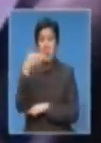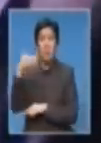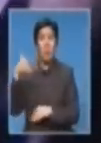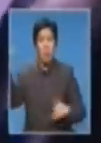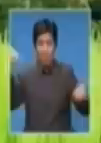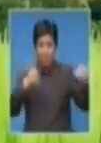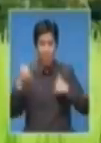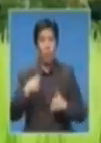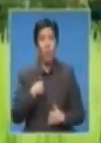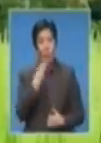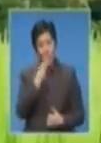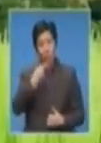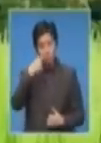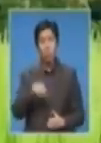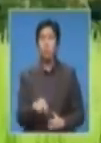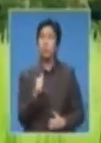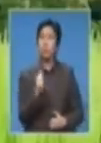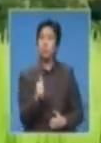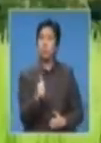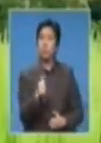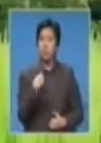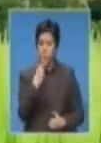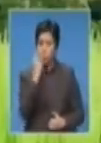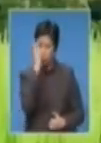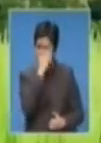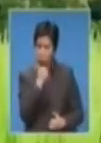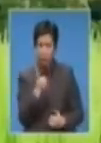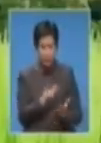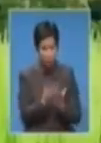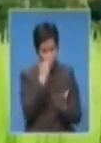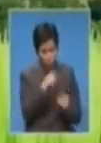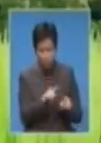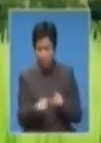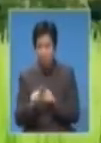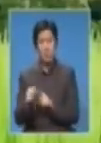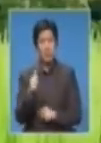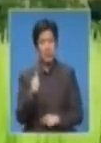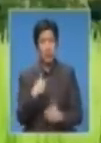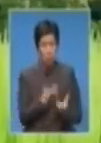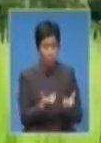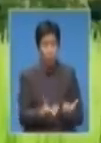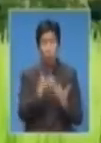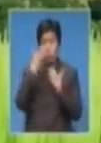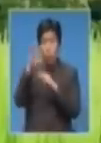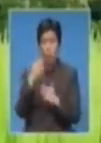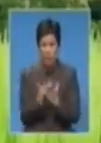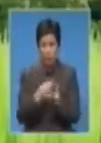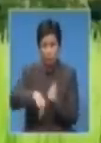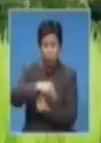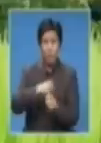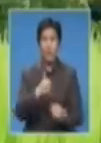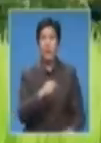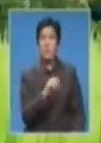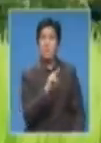เนี่ยผมดูแล้วไทยยังมีศักยภาพอยู่นะดูดีดูสวยงามดูน่าซื้อน่ากินนะครับแล้วส่งออกเป็นหลายหมื่นล้านหลายแสนล้าน